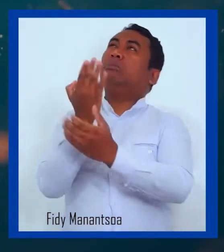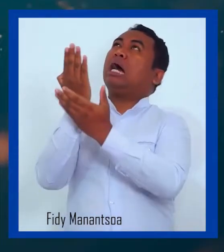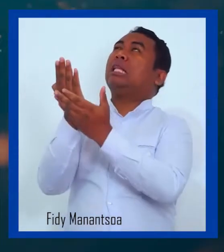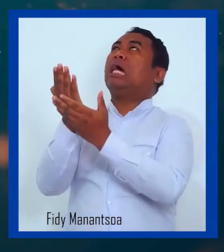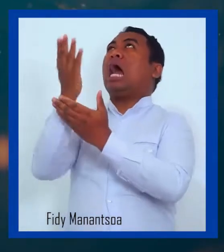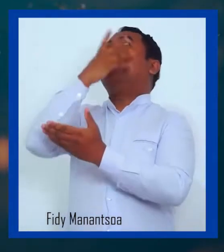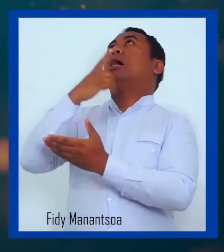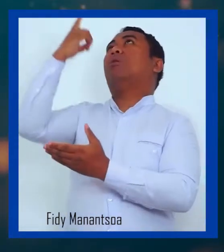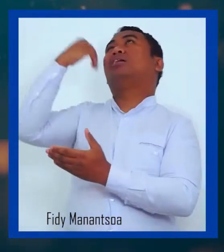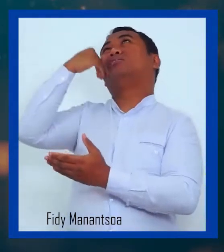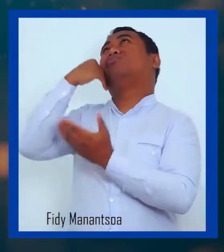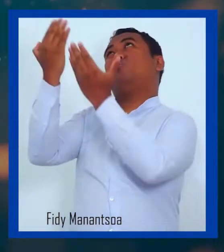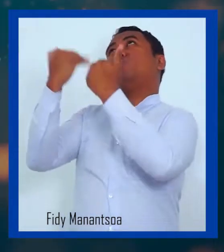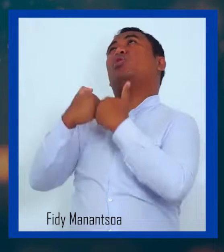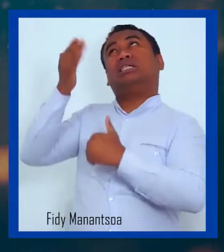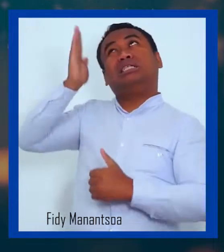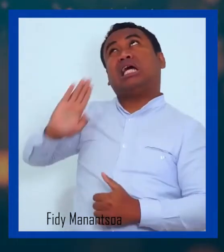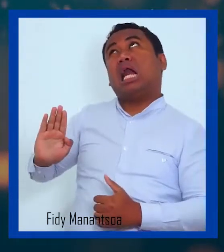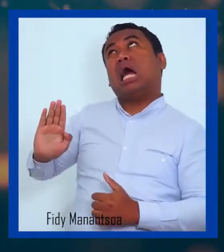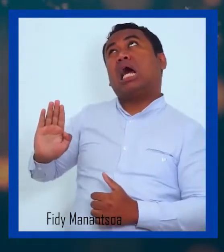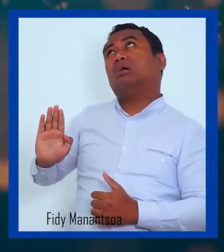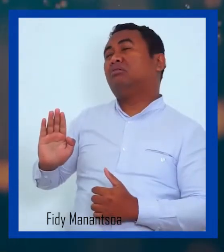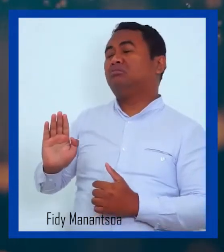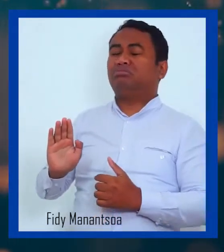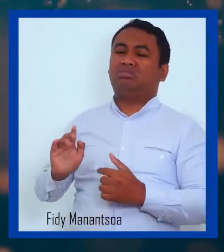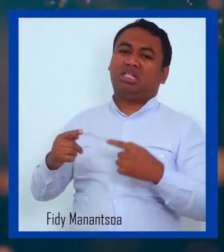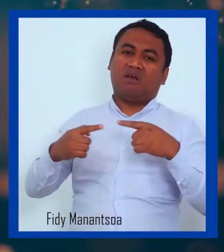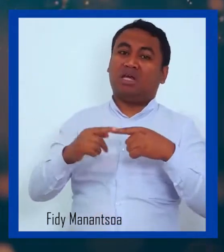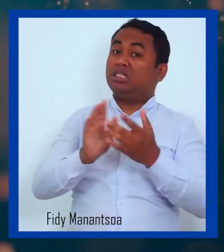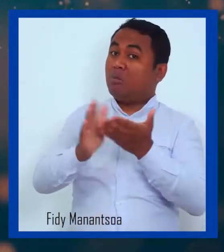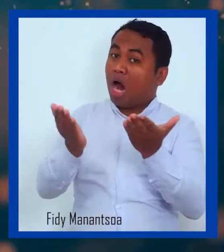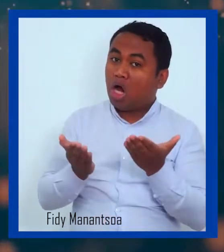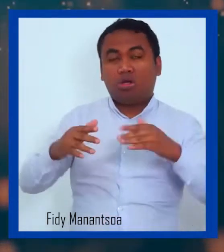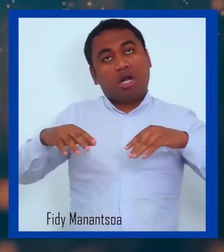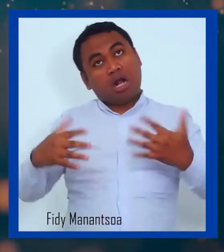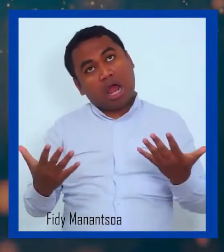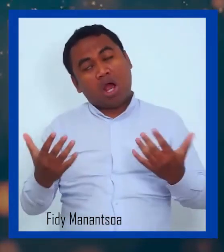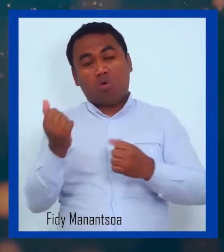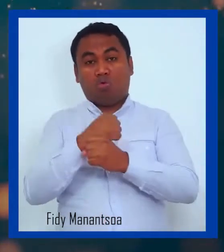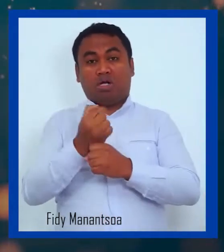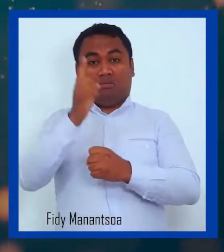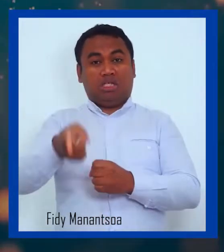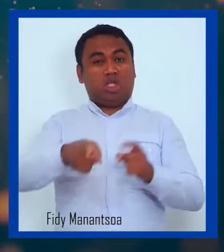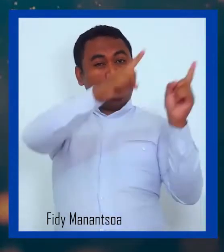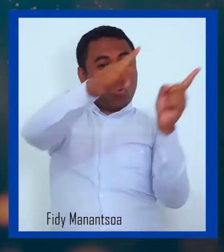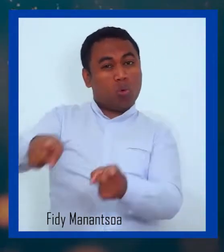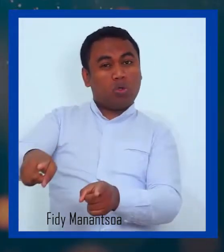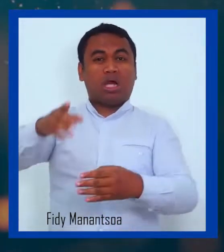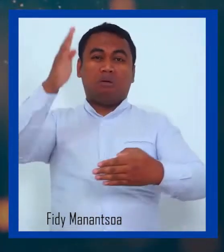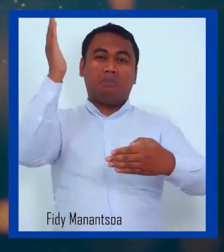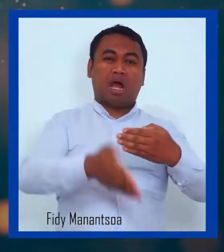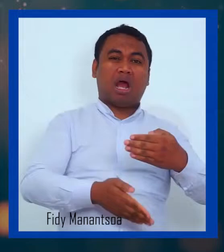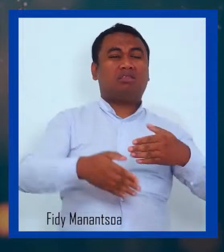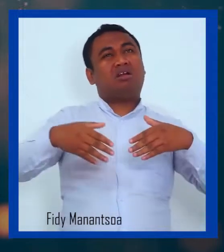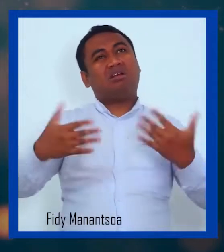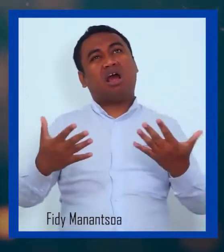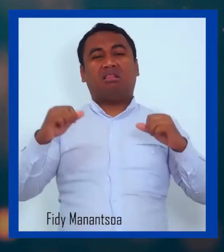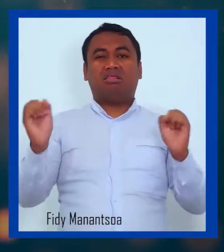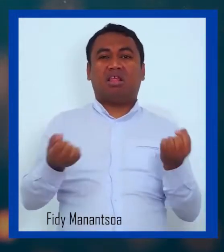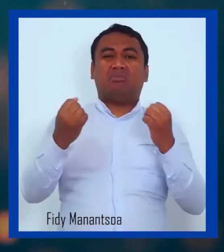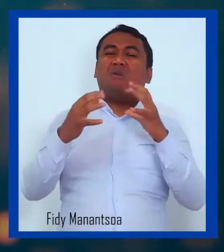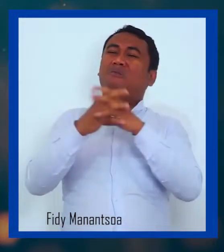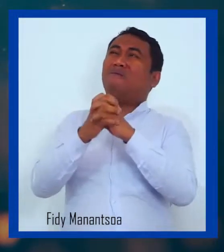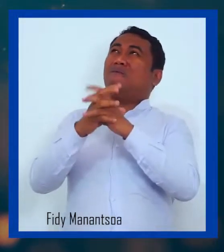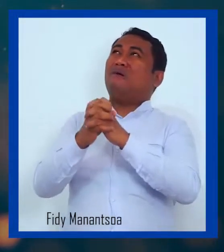zanaka tamin'Andriamanitra dia tsy nahazo, na mety hoe nisy lozansieo dia nisy fahafatesana mihitsy namoizana ain'olona, na koa mety